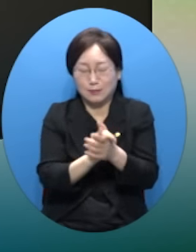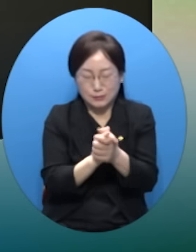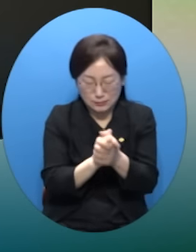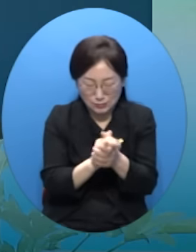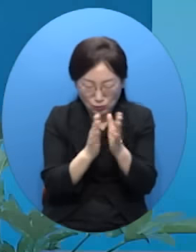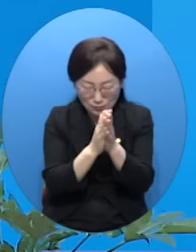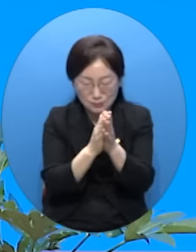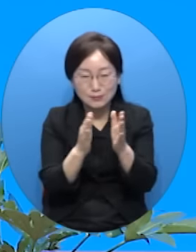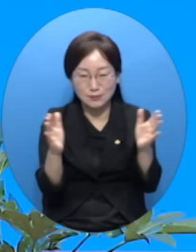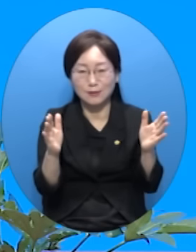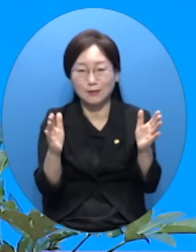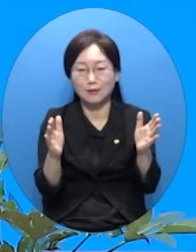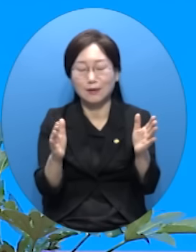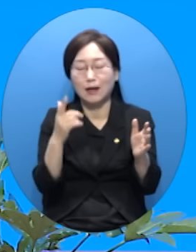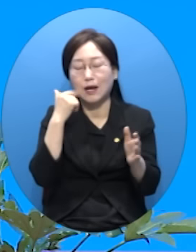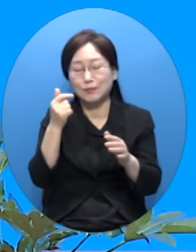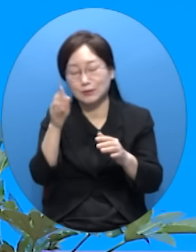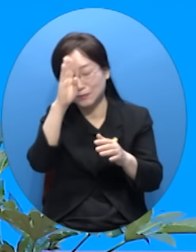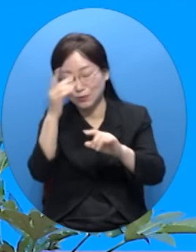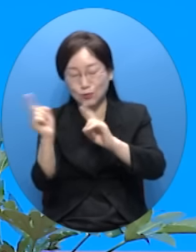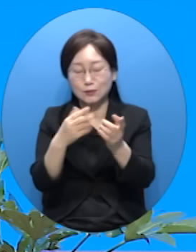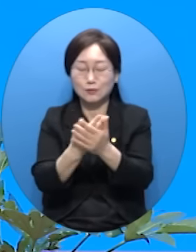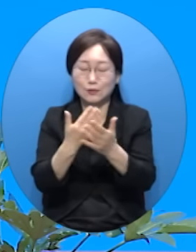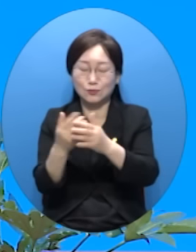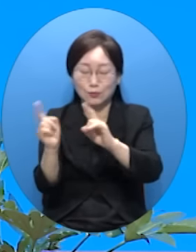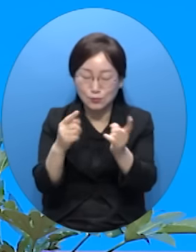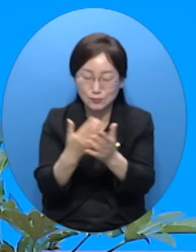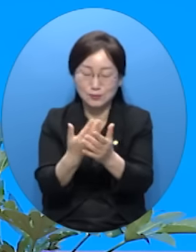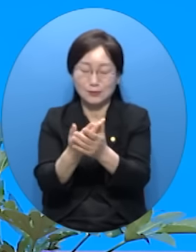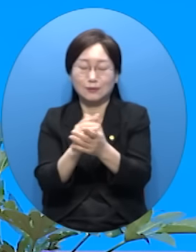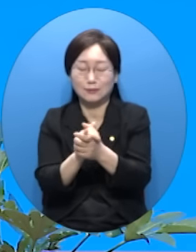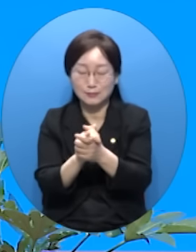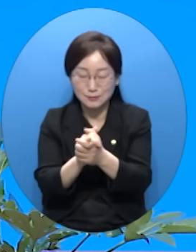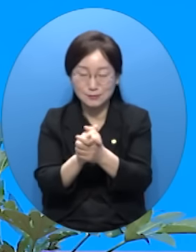시작했습니다. 아버지를 고쳐주세요. 아버지를 고쳐주세요.